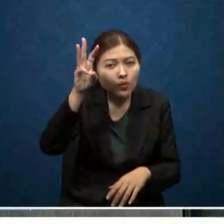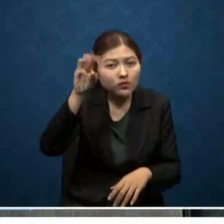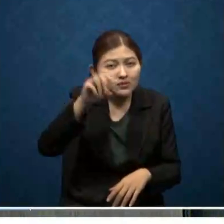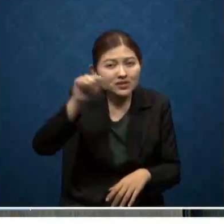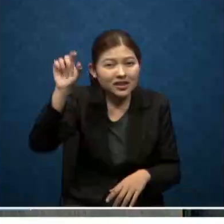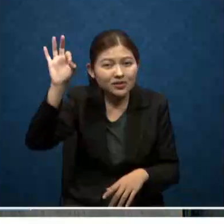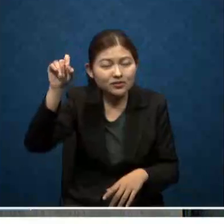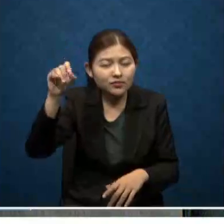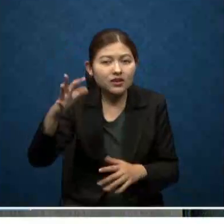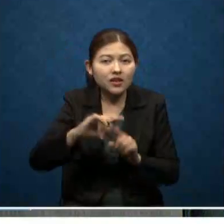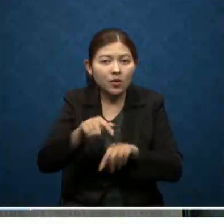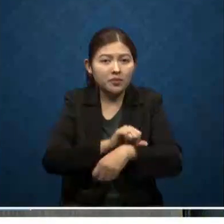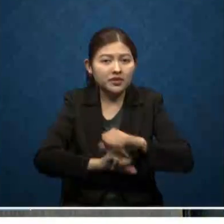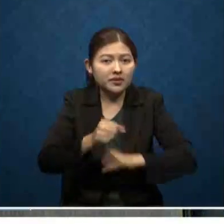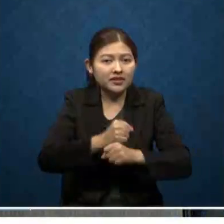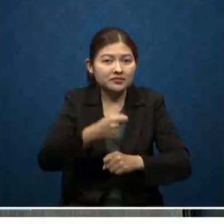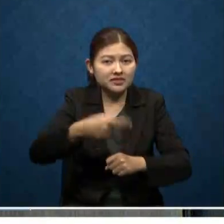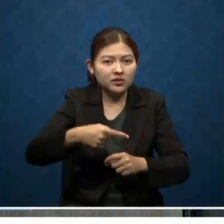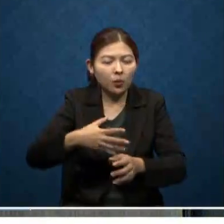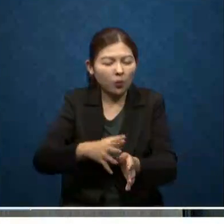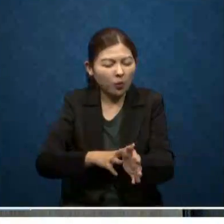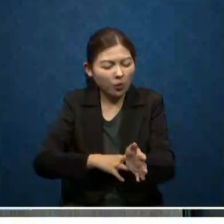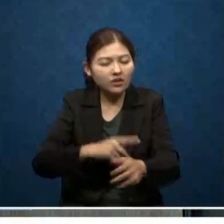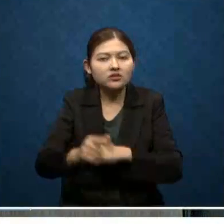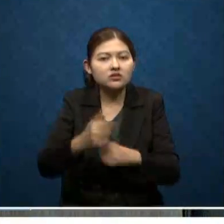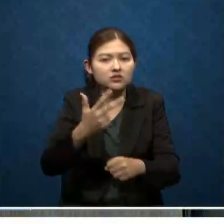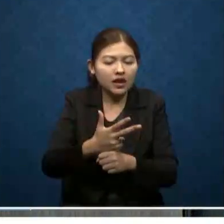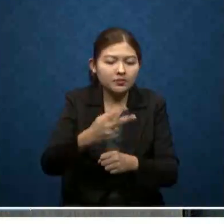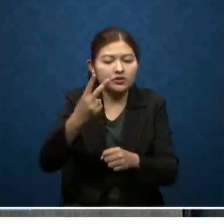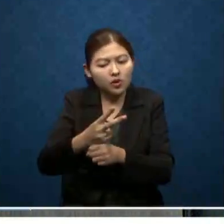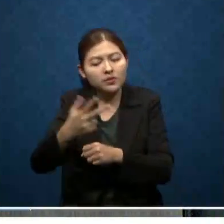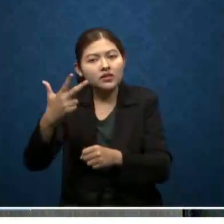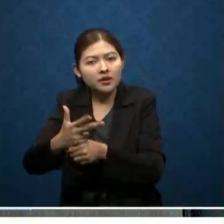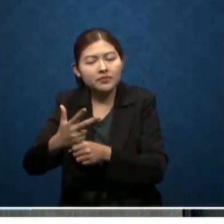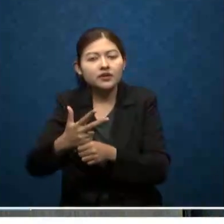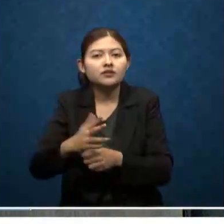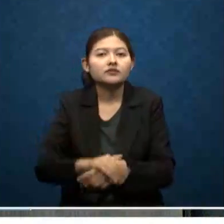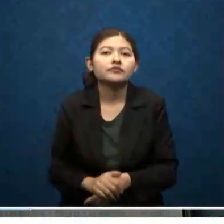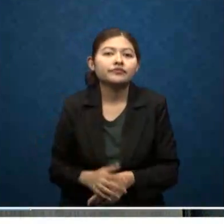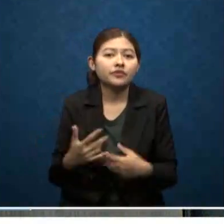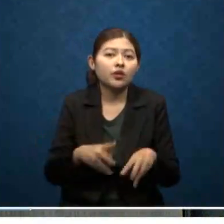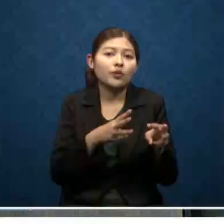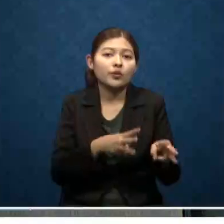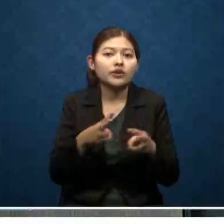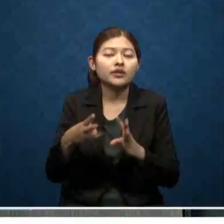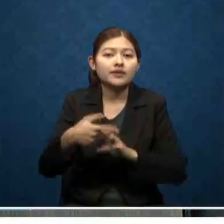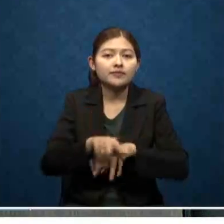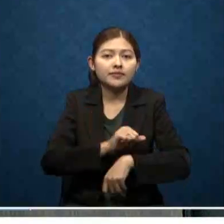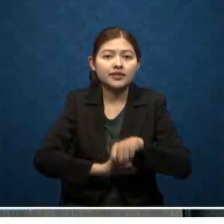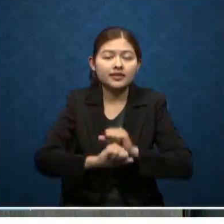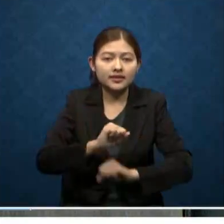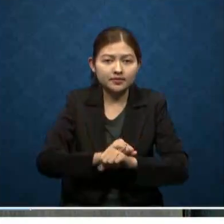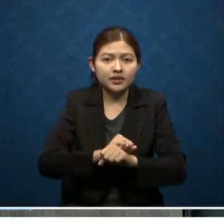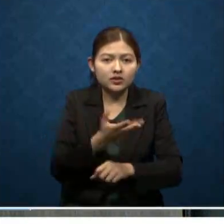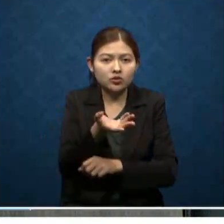ในเวลาที่ปฏิบัติจริง 3ปีนะครับ 2ปี 3ปีแล้วก็วิธีการปฏิบัติของผู้ที่ได้รับที่